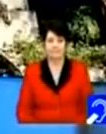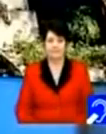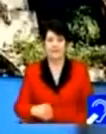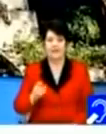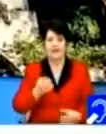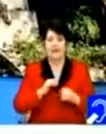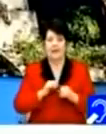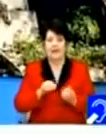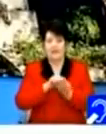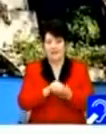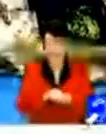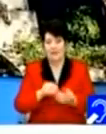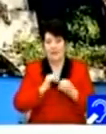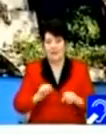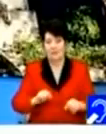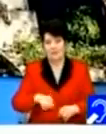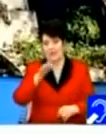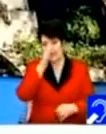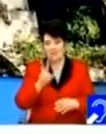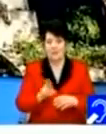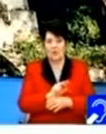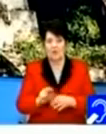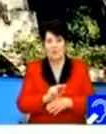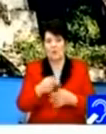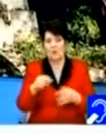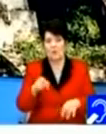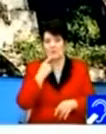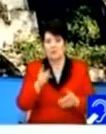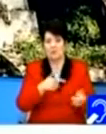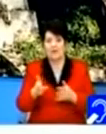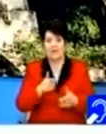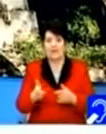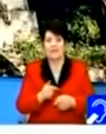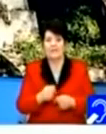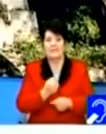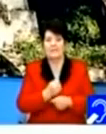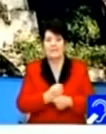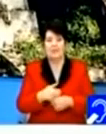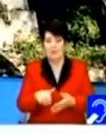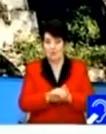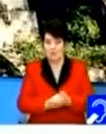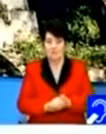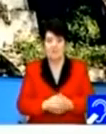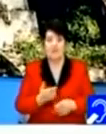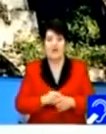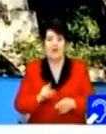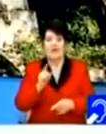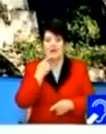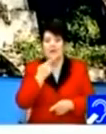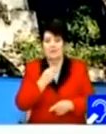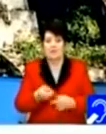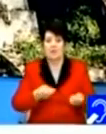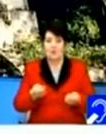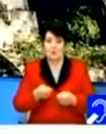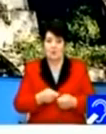Cimitirul Eroilor din Chișinău ar urma să fie reabilitat. Unioniștii spun că sunt pregătiți să înceapă lucrările, dar au nevoie și de susținerea autorităților.